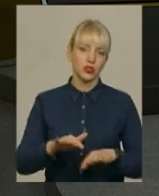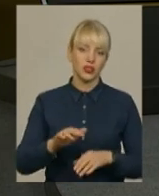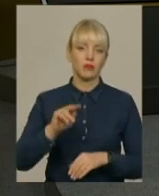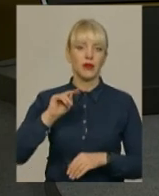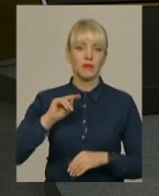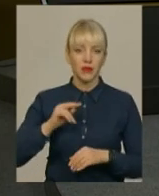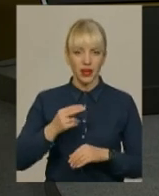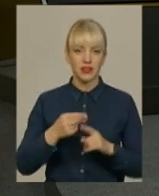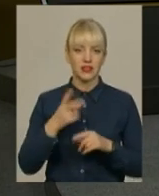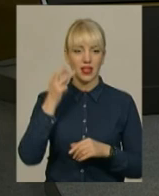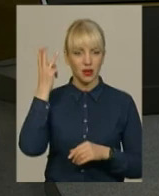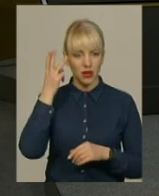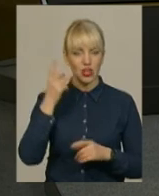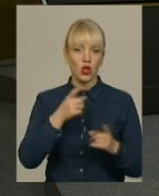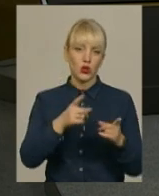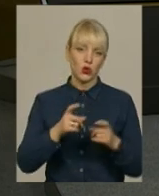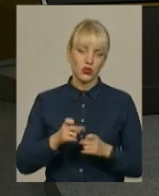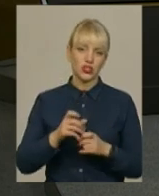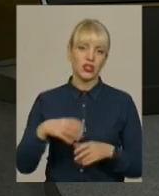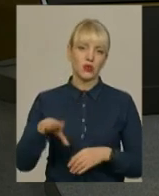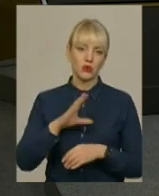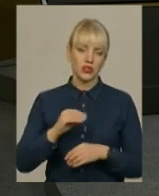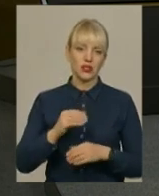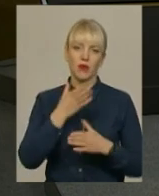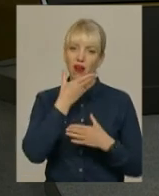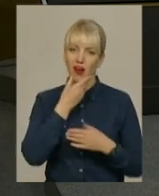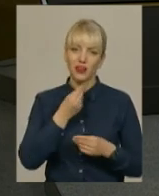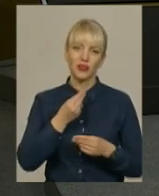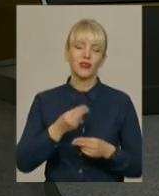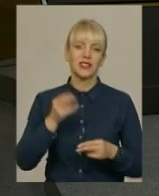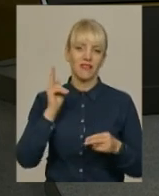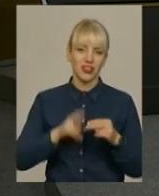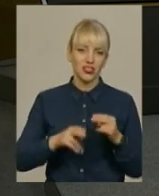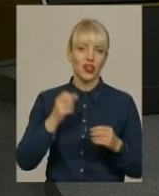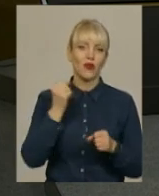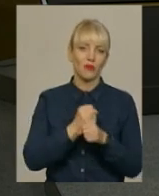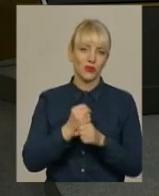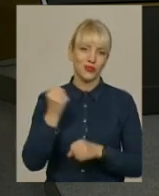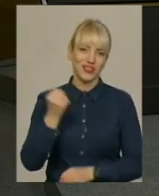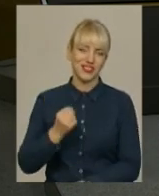подій на Хмельниччині. Долучайтесь. Усім продуктивного завершення робочого тижня.